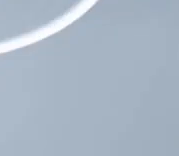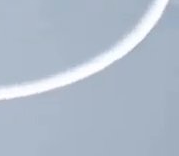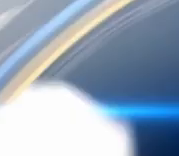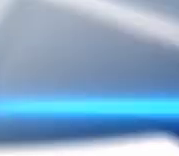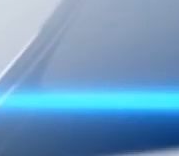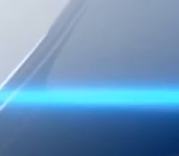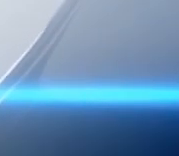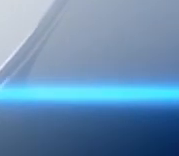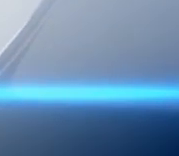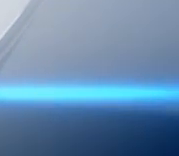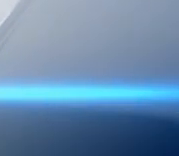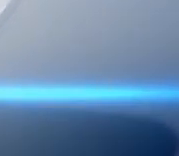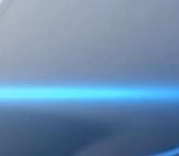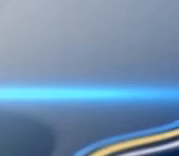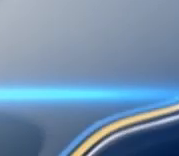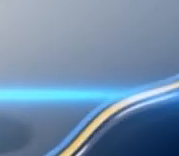Музика